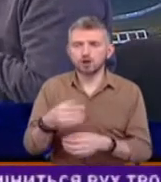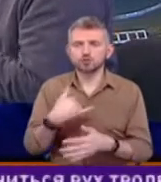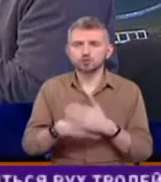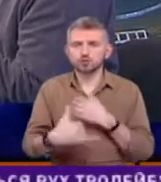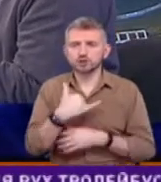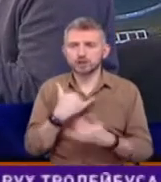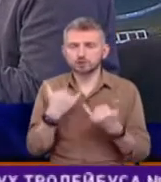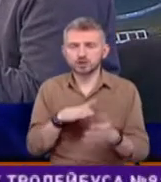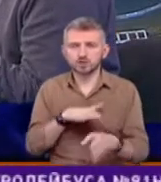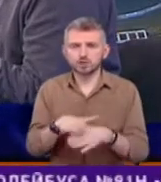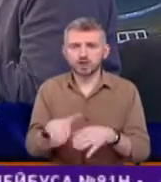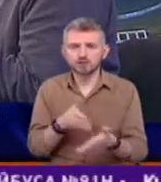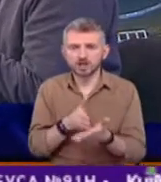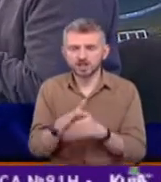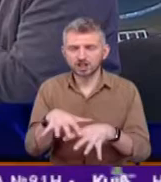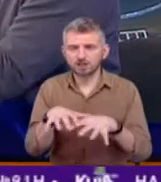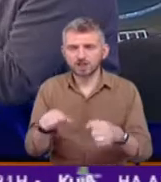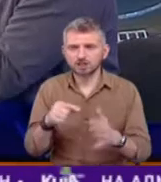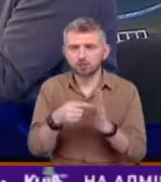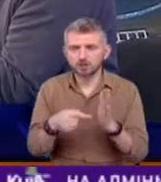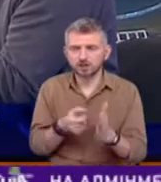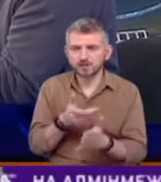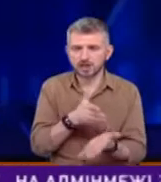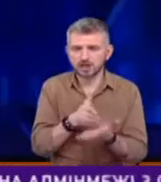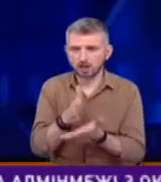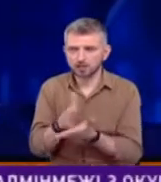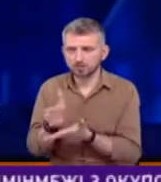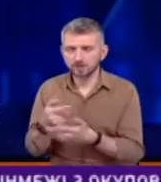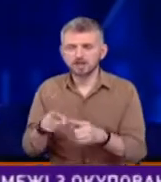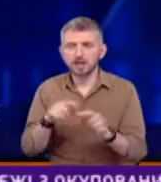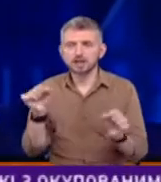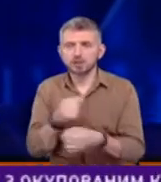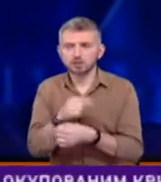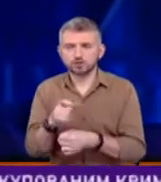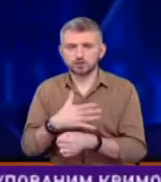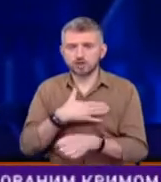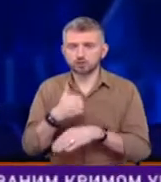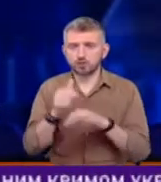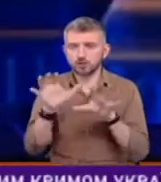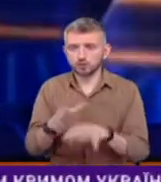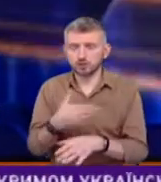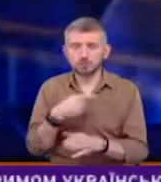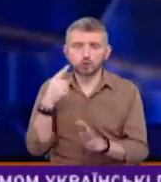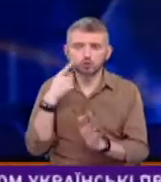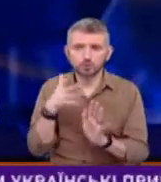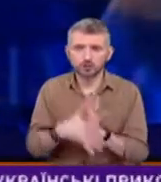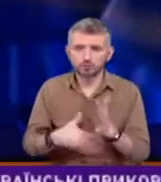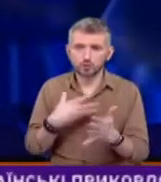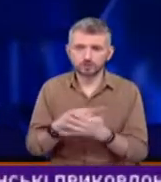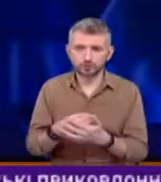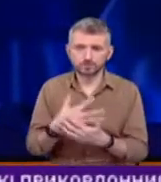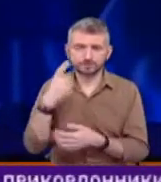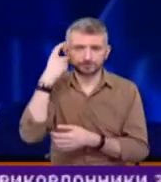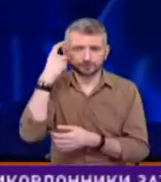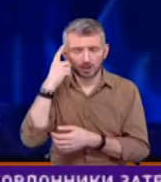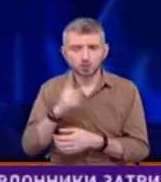сьогодні виконавча гілка влади поділена фактично на декілька напрямків. Це неможливо за нашою Конституцією. Але ми розуміємо своїм здоровим